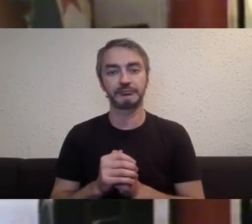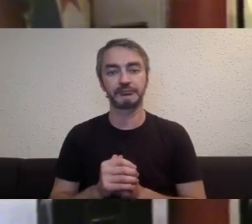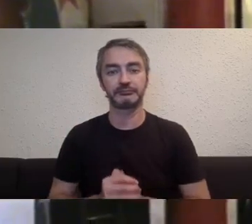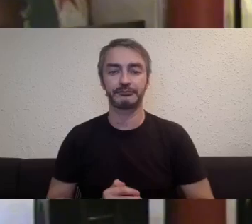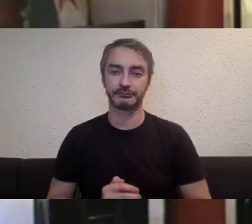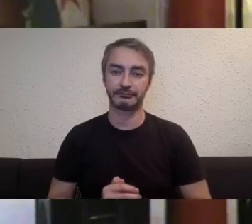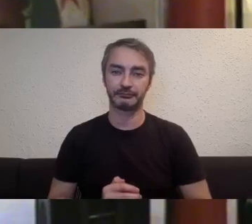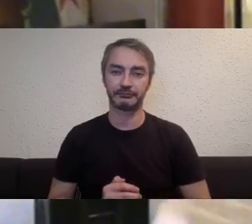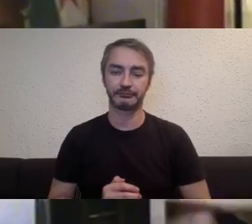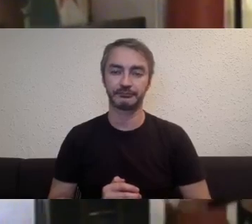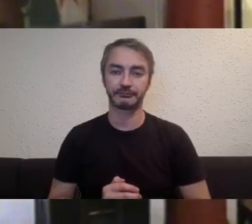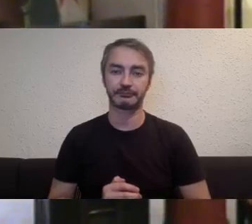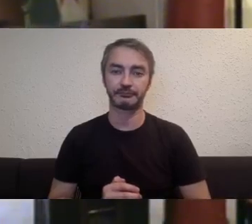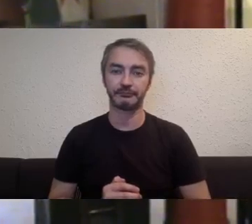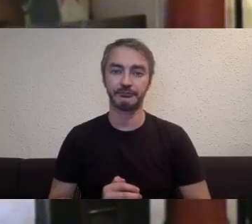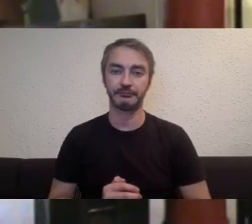la casa